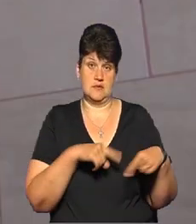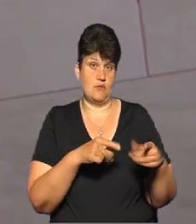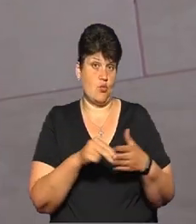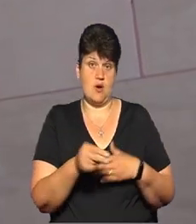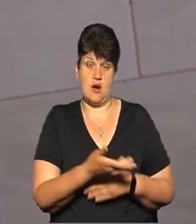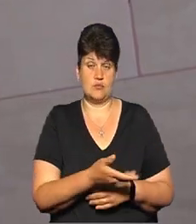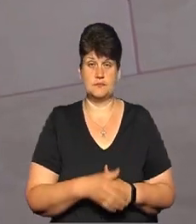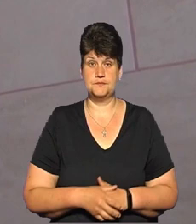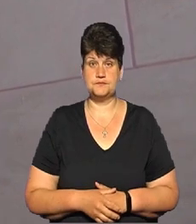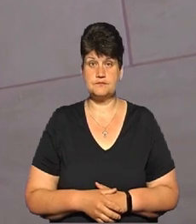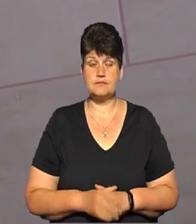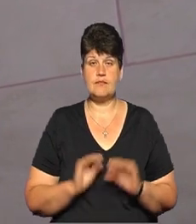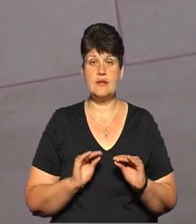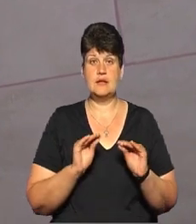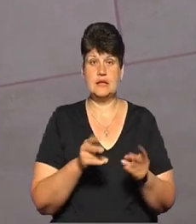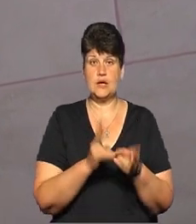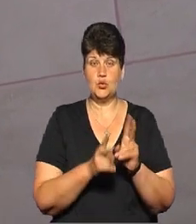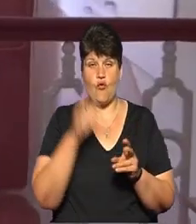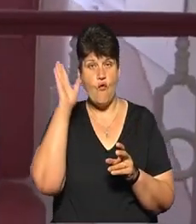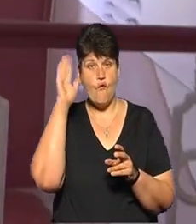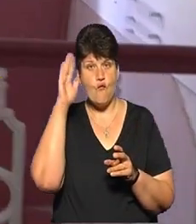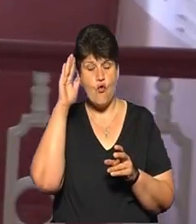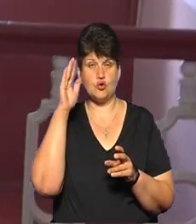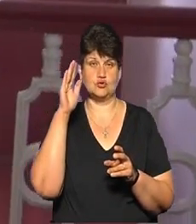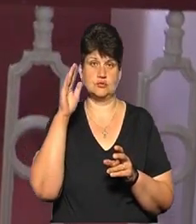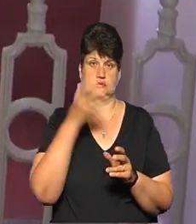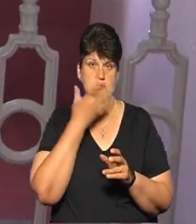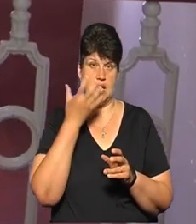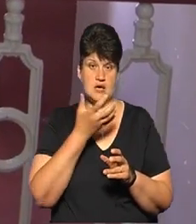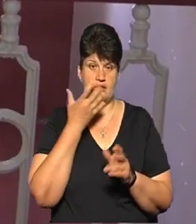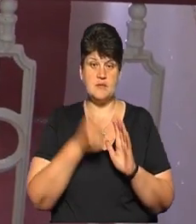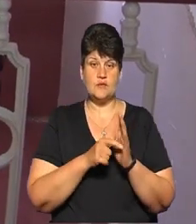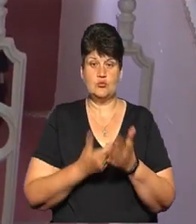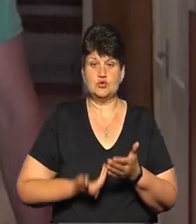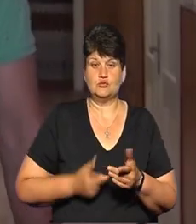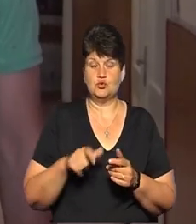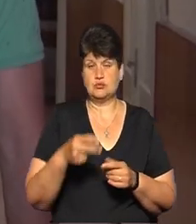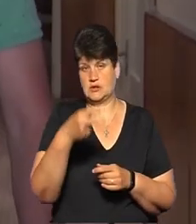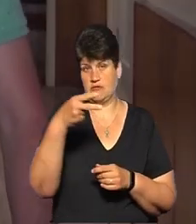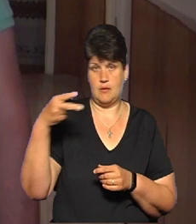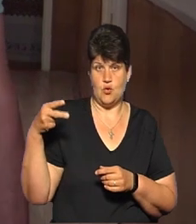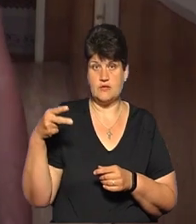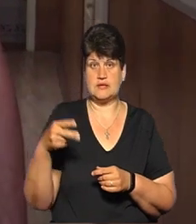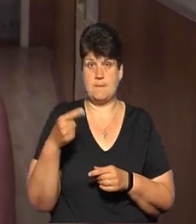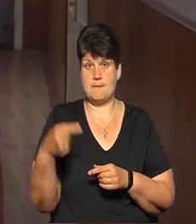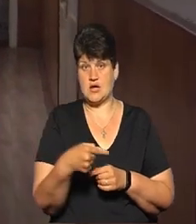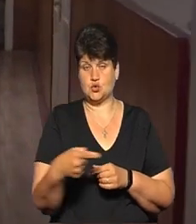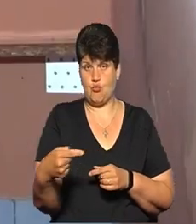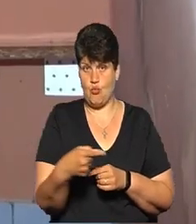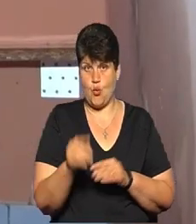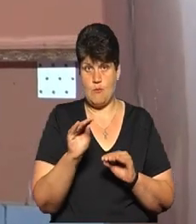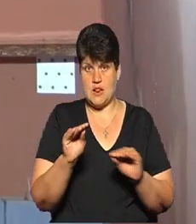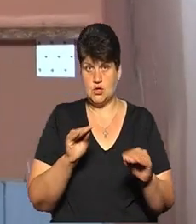кошти. Встановили на кухні й водонагрівач. Приміщення, в якому живуть люди, двоповерхове. На першому поверсі